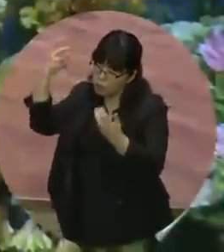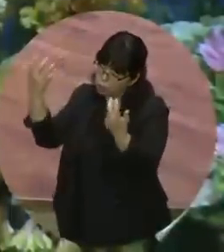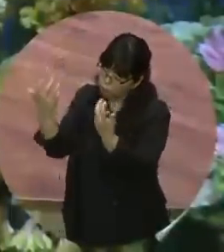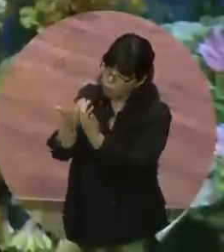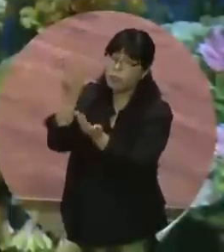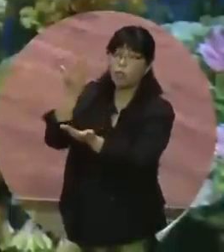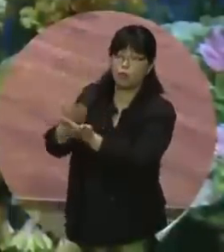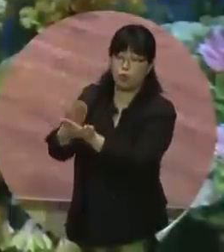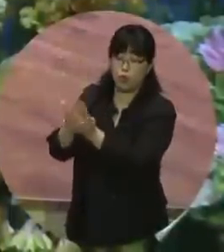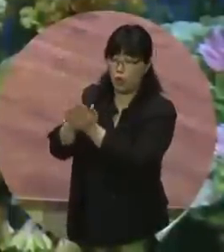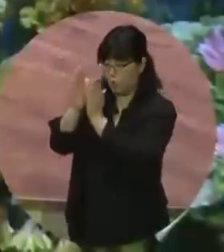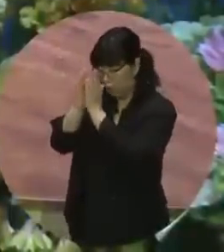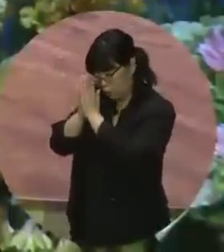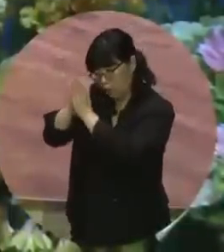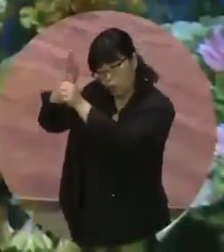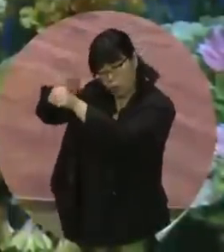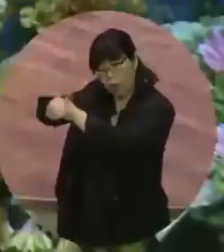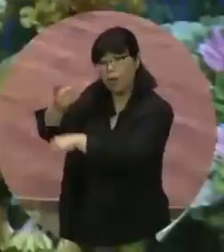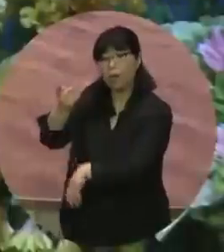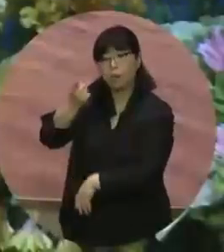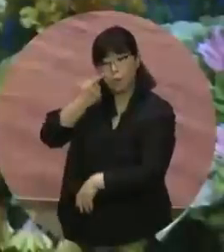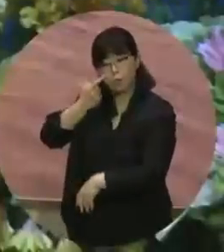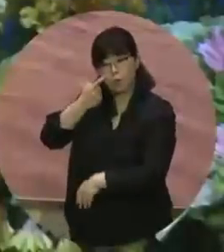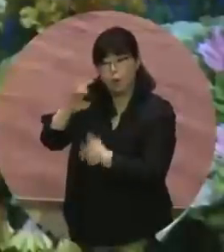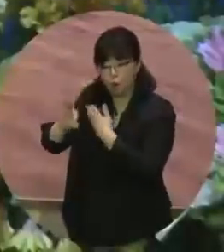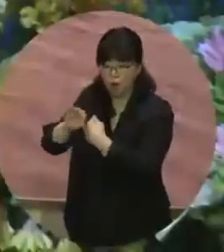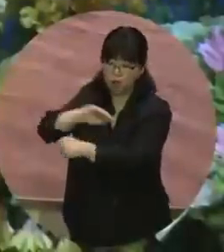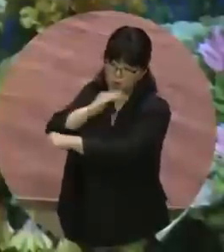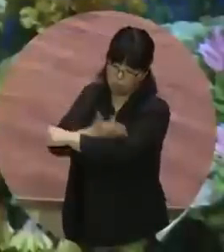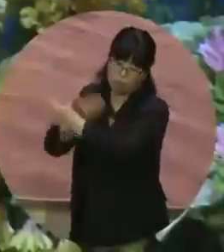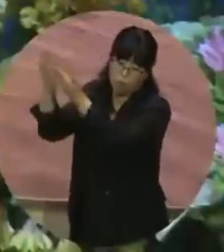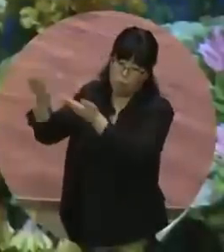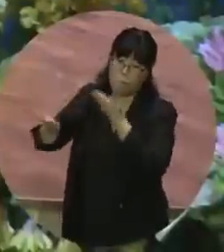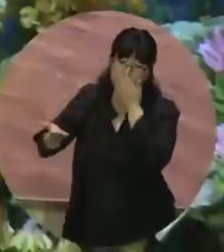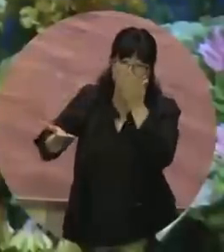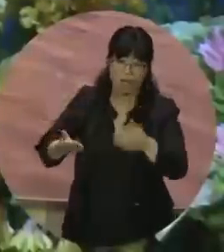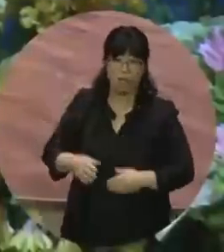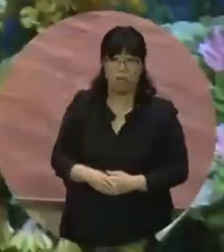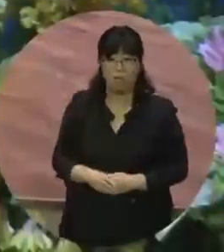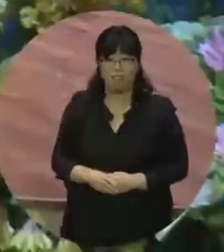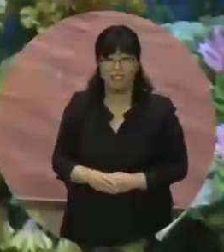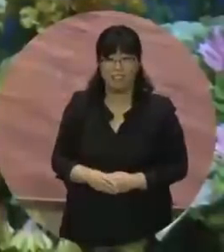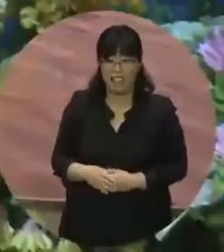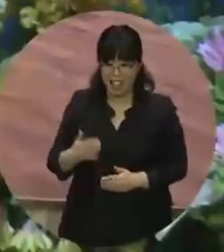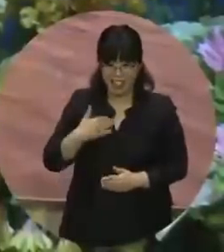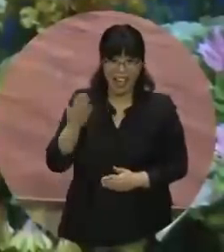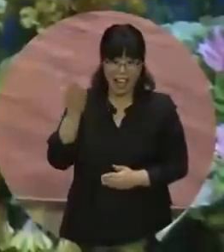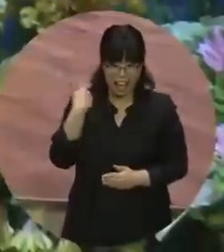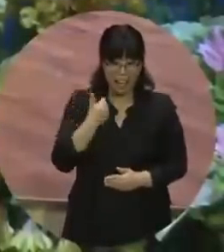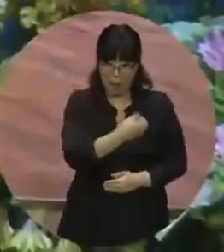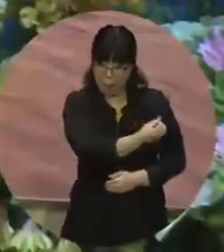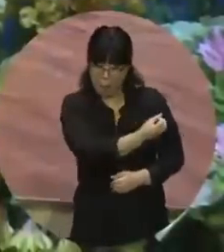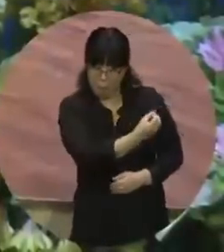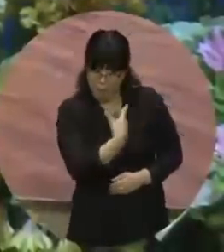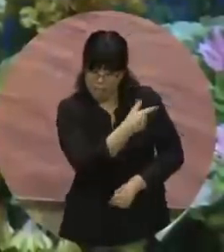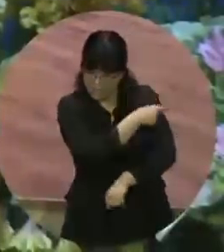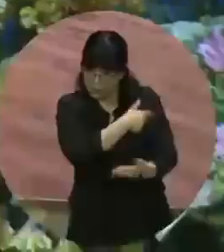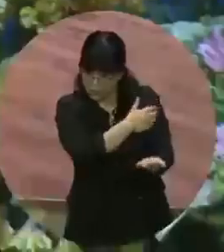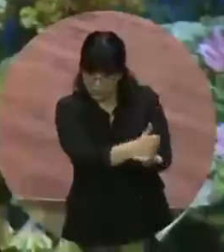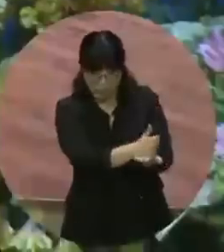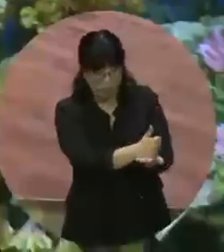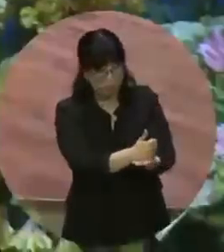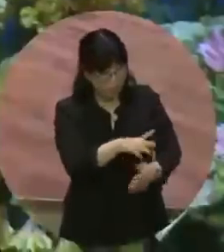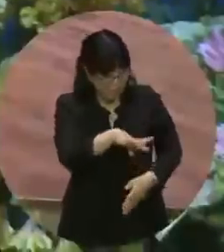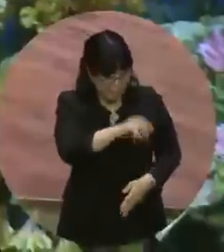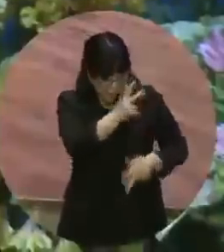무능이 없어요. 기도하면서. 그러니까 오늘 그 자반 집사님 보니까 그 브랜드부터 시작해서